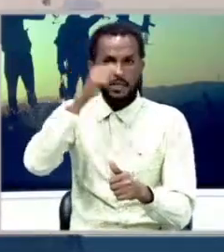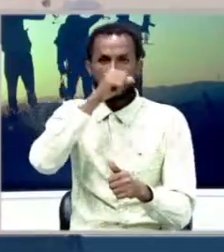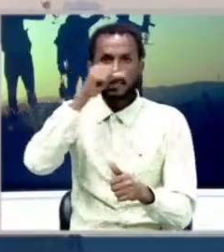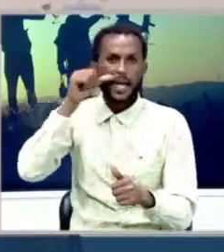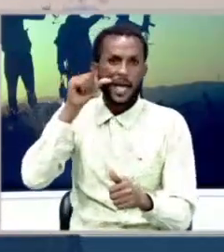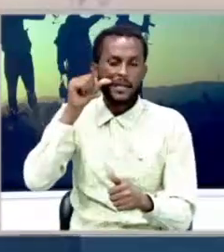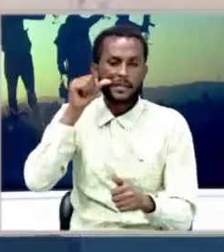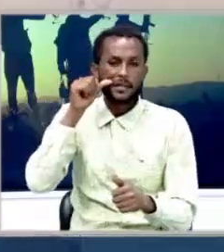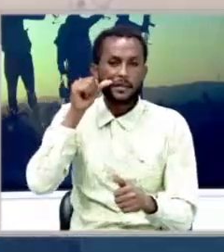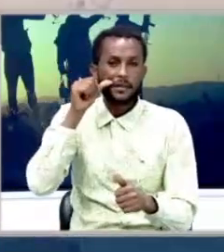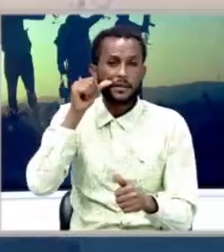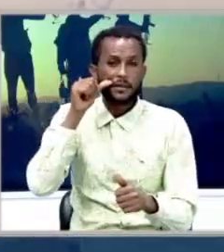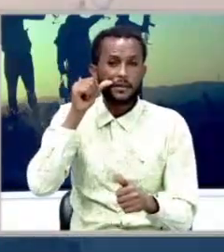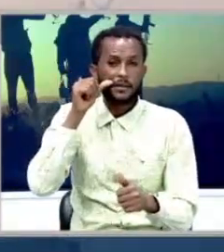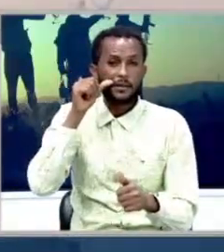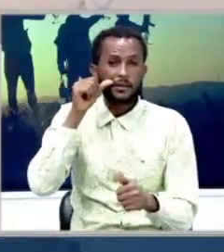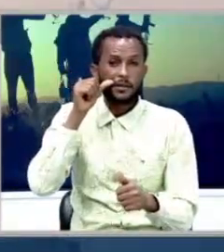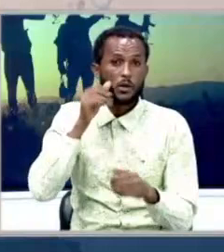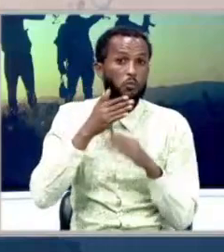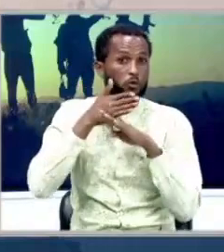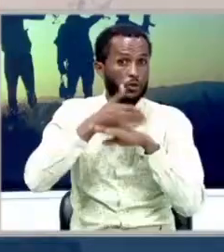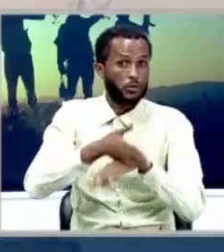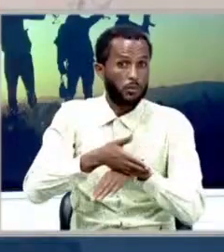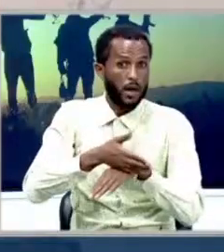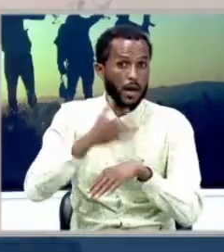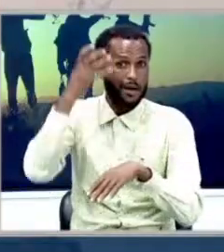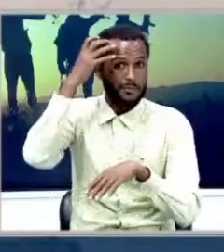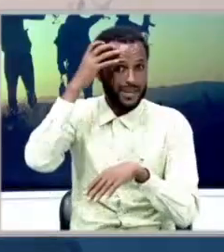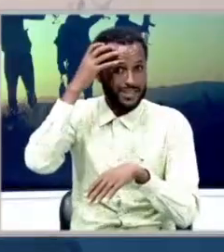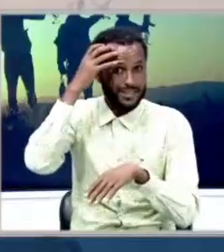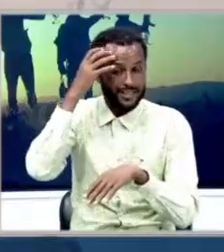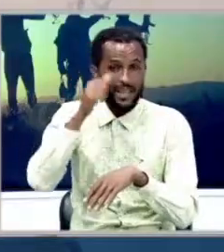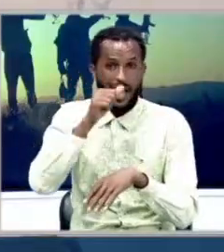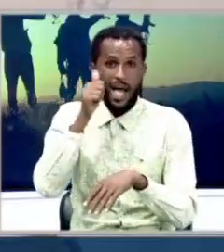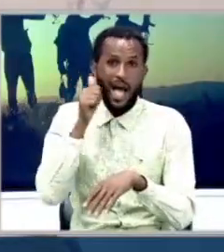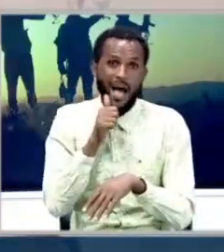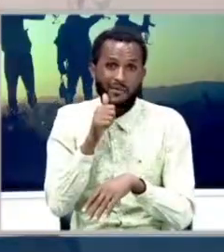ኢሳያስ ድሕሪኡ ድማ መንግስቲ ኣብዪ ዝፈጥርዎም